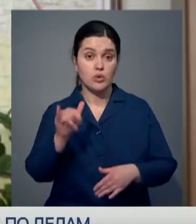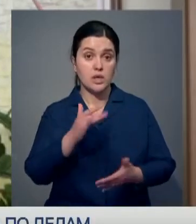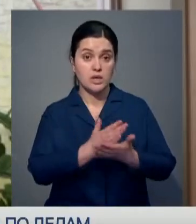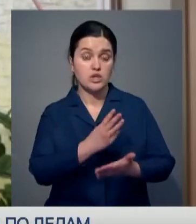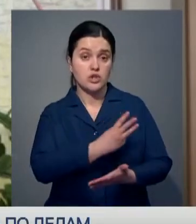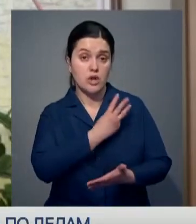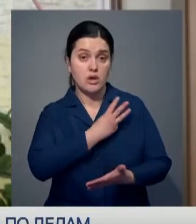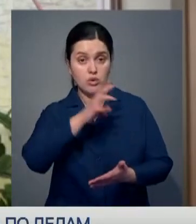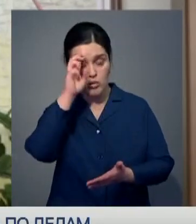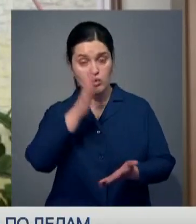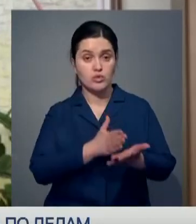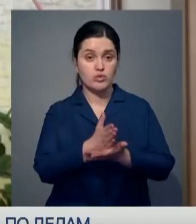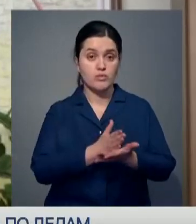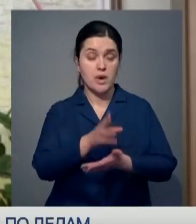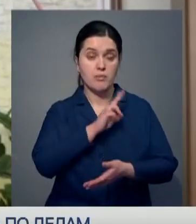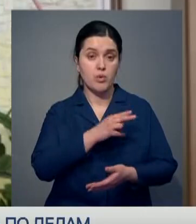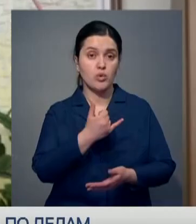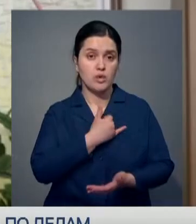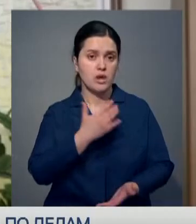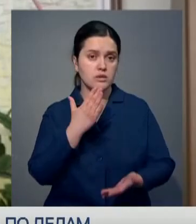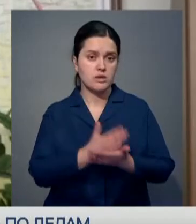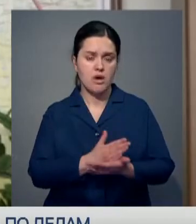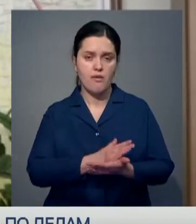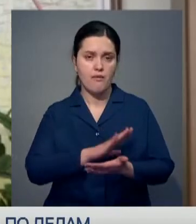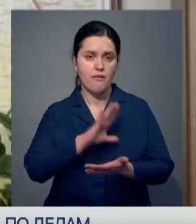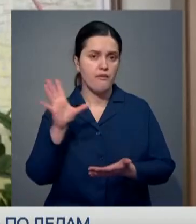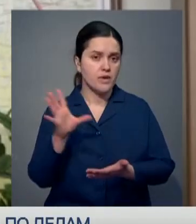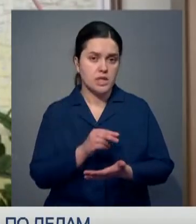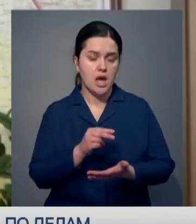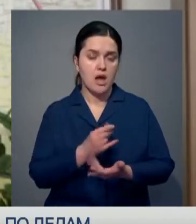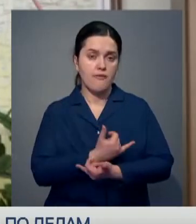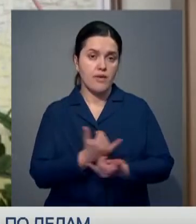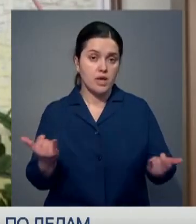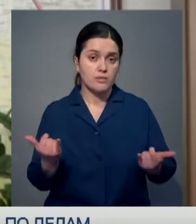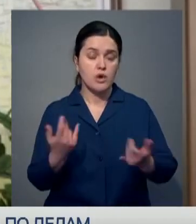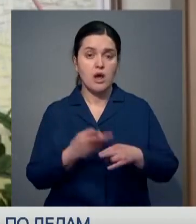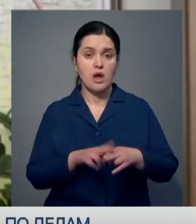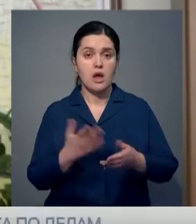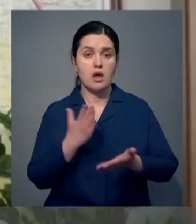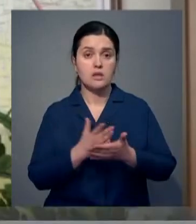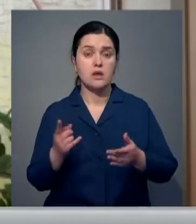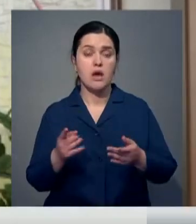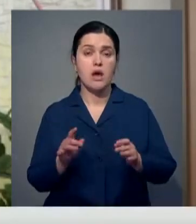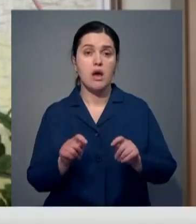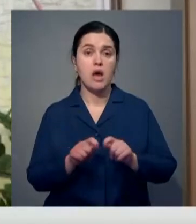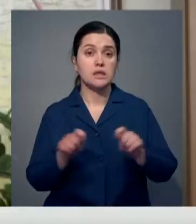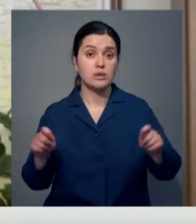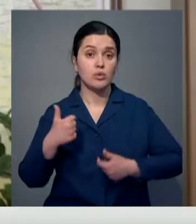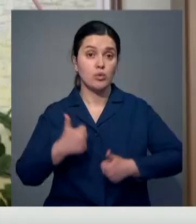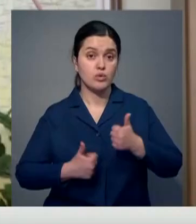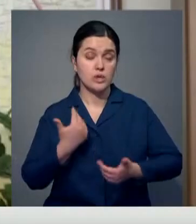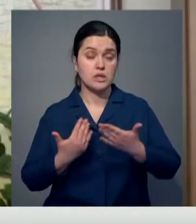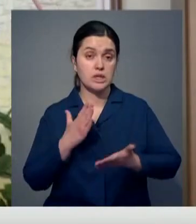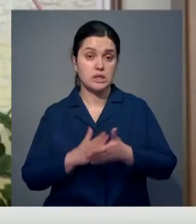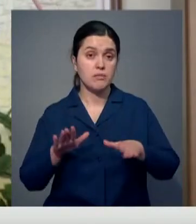поступить на государственную службу, у нас есть все возможности. То есть, где есть вакансии, объявляется открытый конкурс для